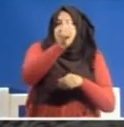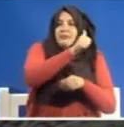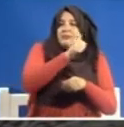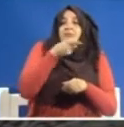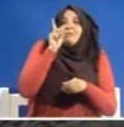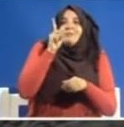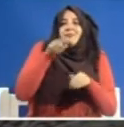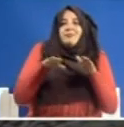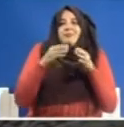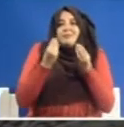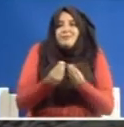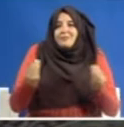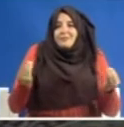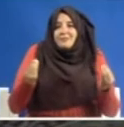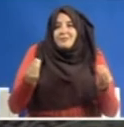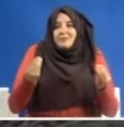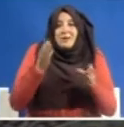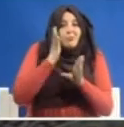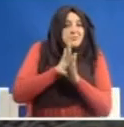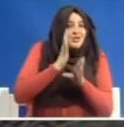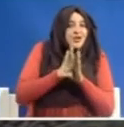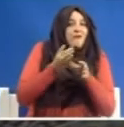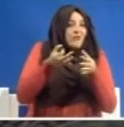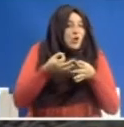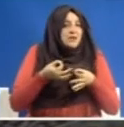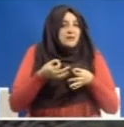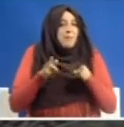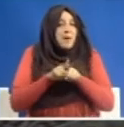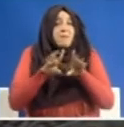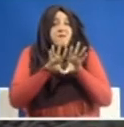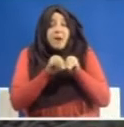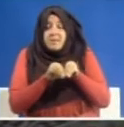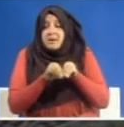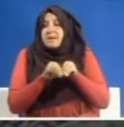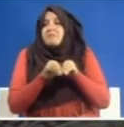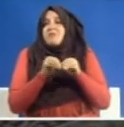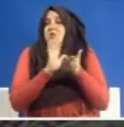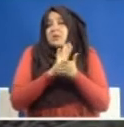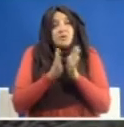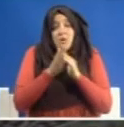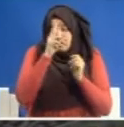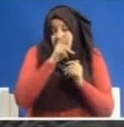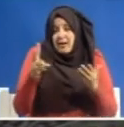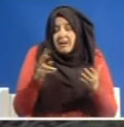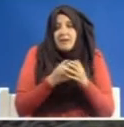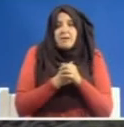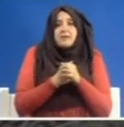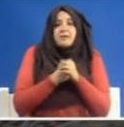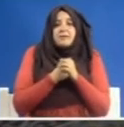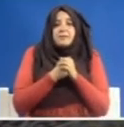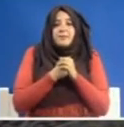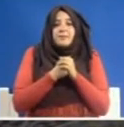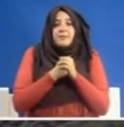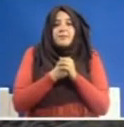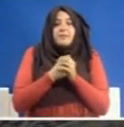الصغار المعنوي والمادي، وعلى كيان الأسرة، وعلى كيان المجتمع. لذلك إذا